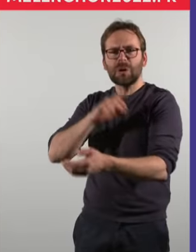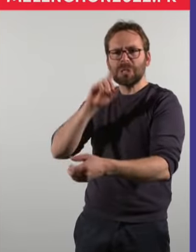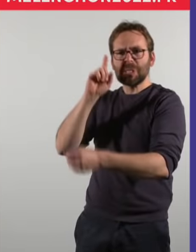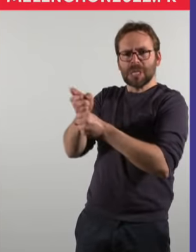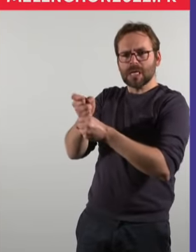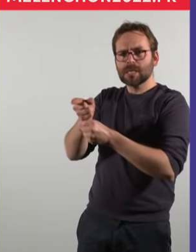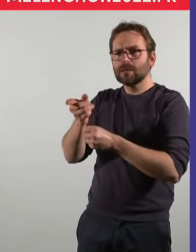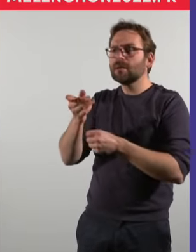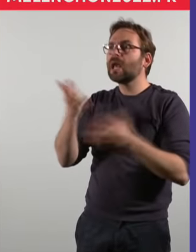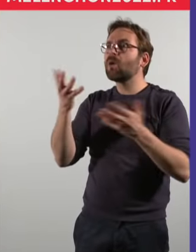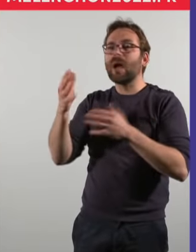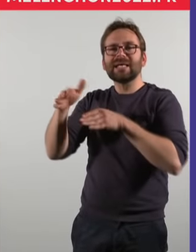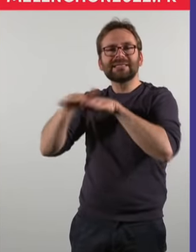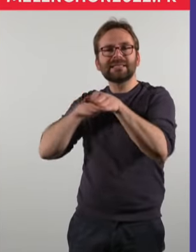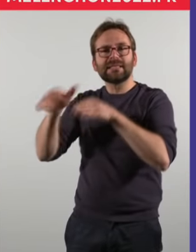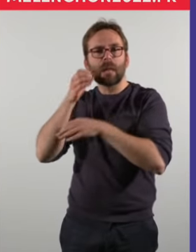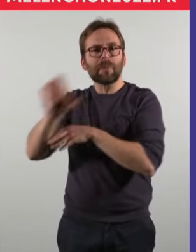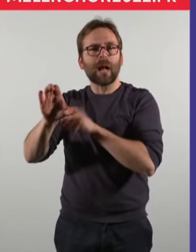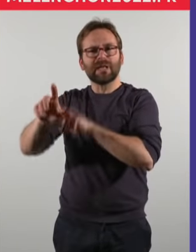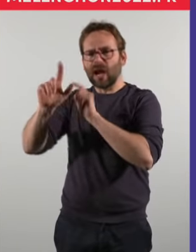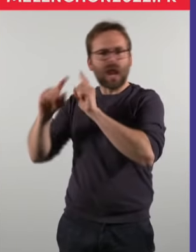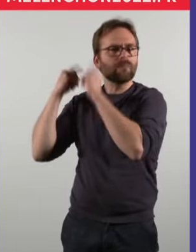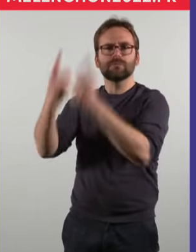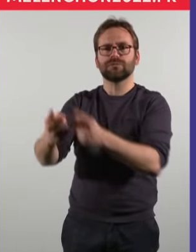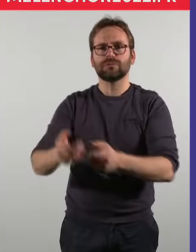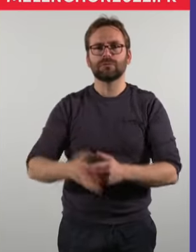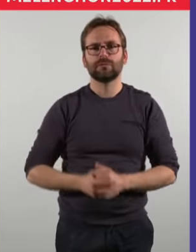système capitaliste qui domine notre société.